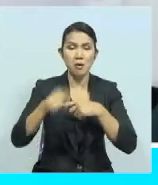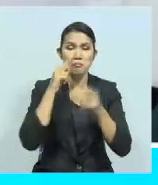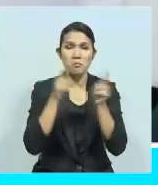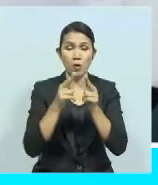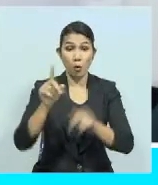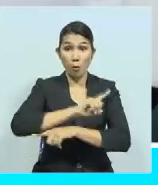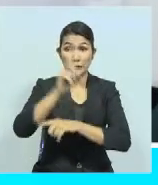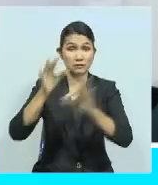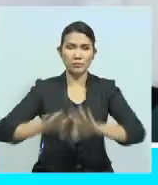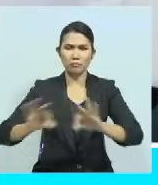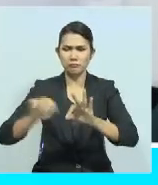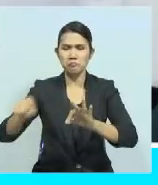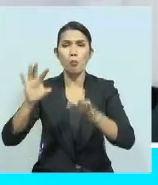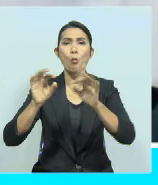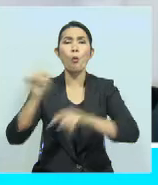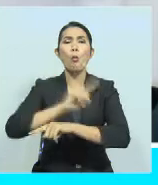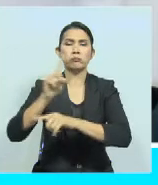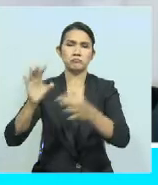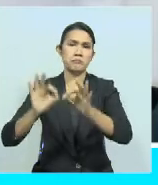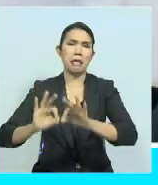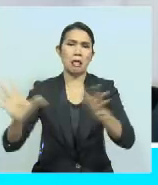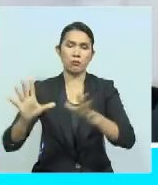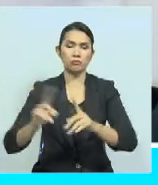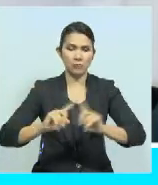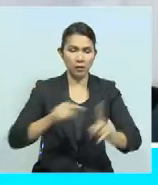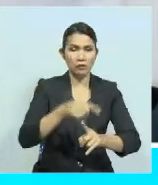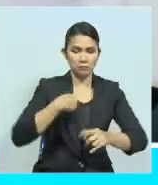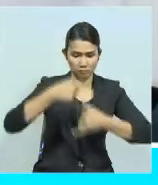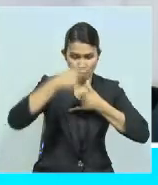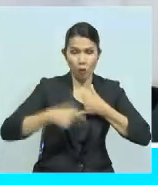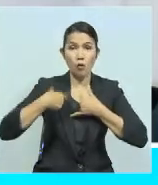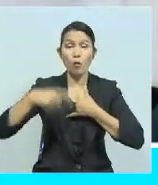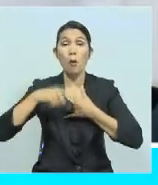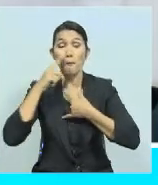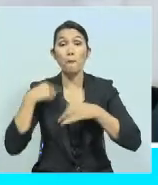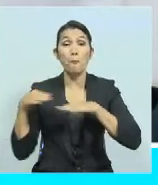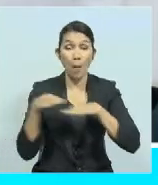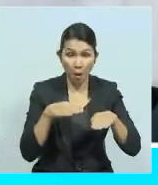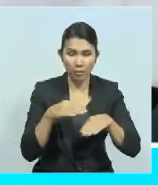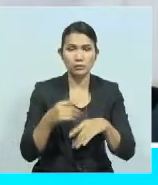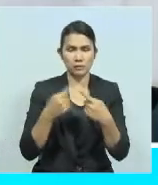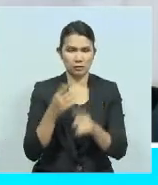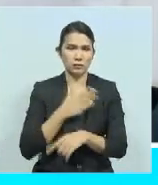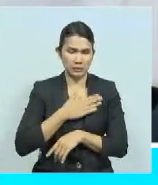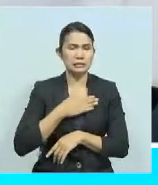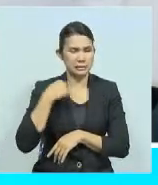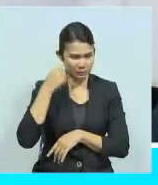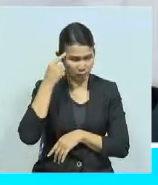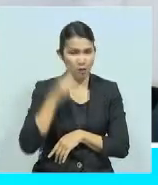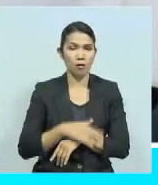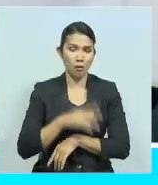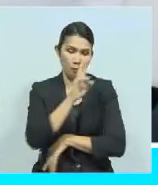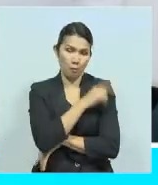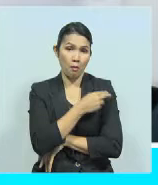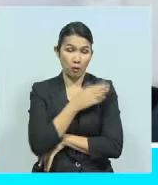ได้ขึ้นกับเทศกาลนะคะฉะนั้นหมอคิดว่ามันก็เป็นเรื่องของการที่ผู้ปกครองผู้